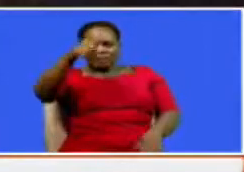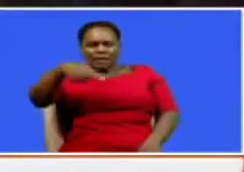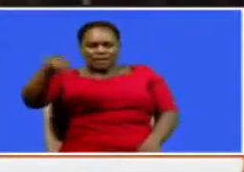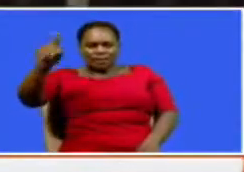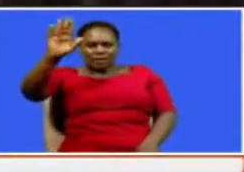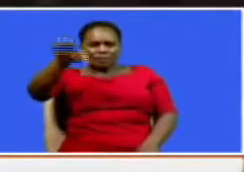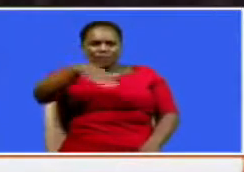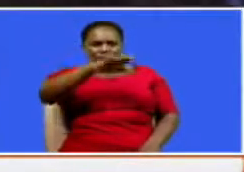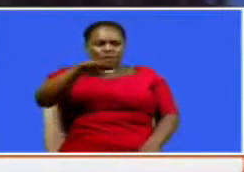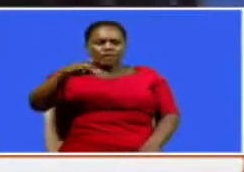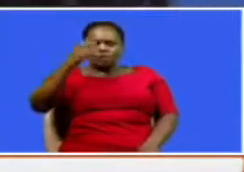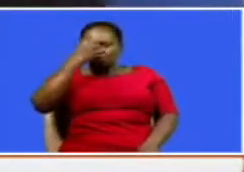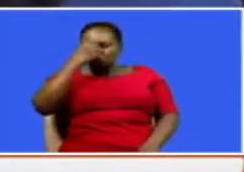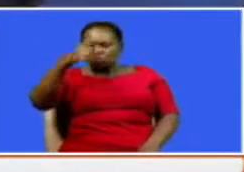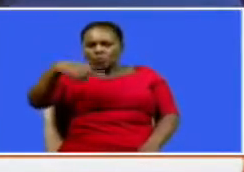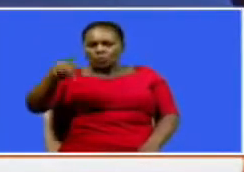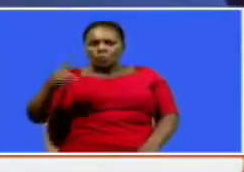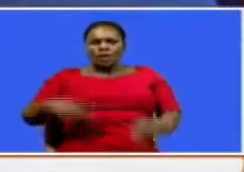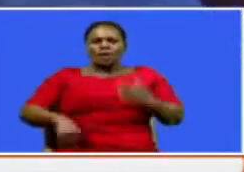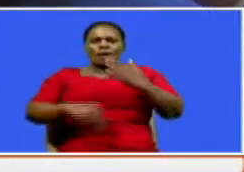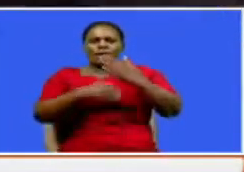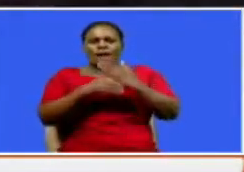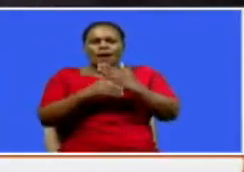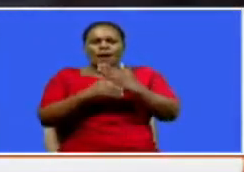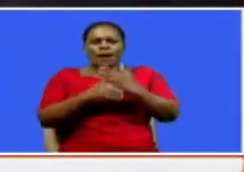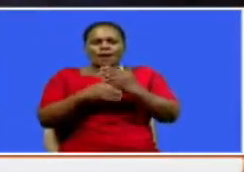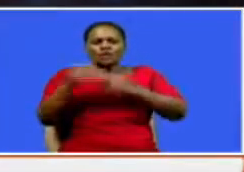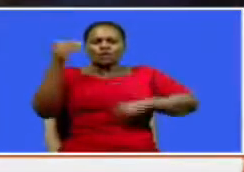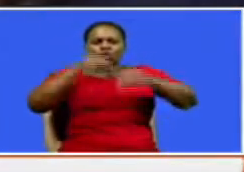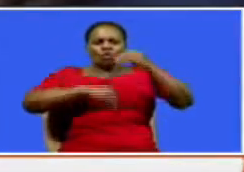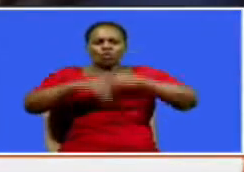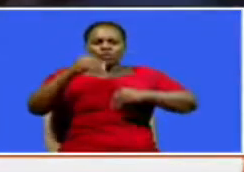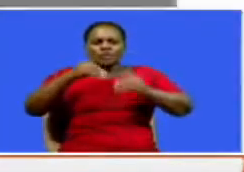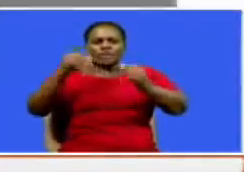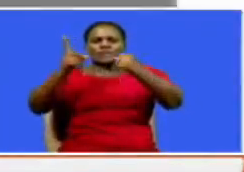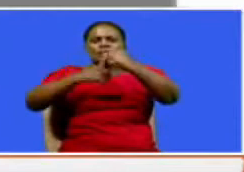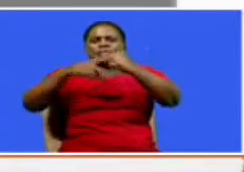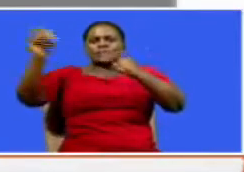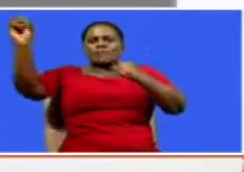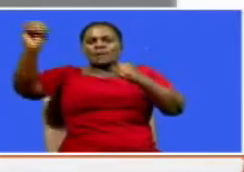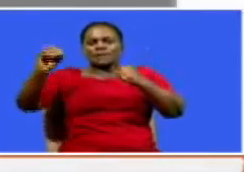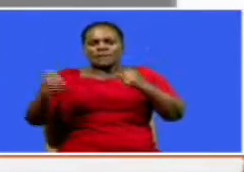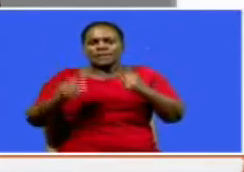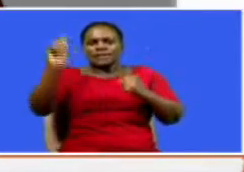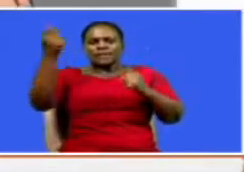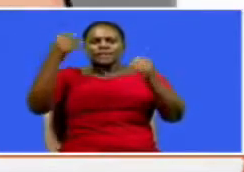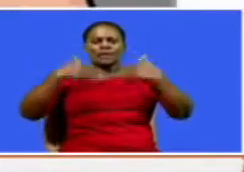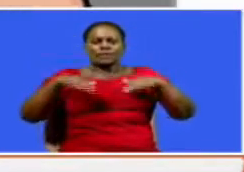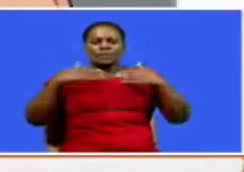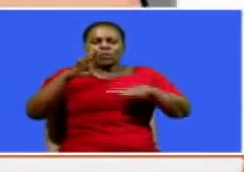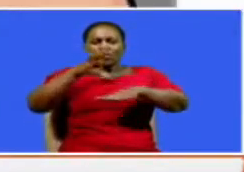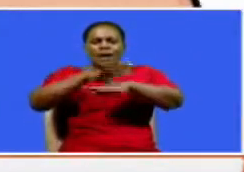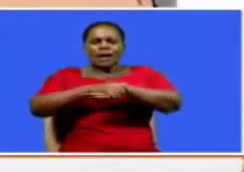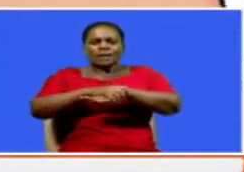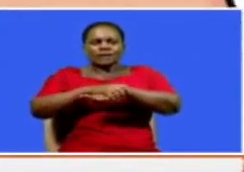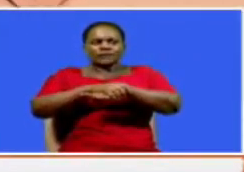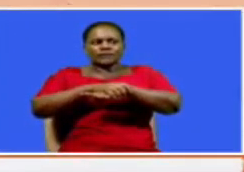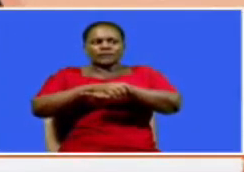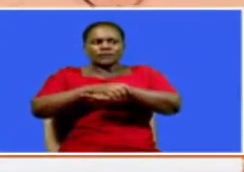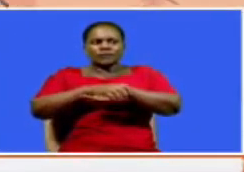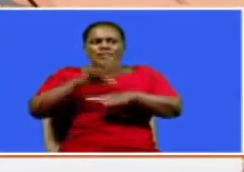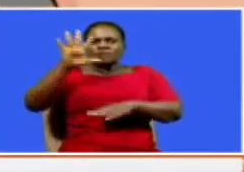na idhini ya Rais William Ruto utaongeza malipo ya uzeeni kwa 6%. Wakenya wanaopata mshahara wa